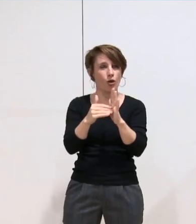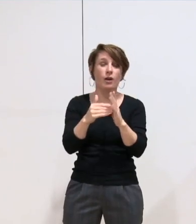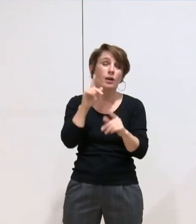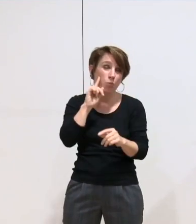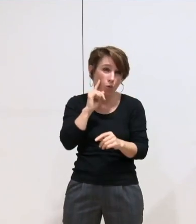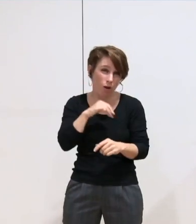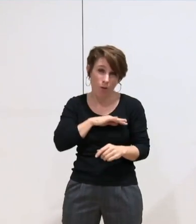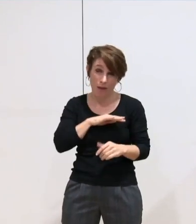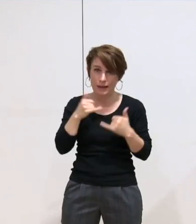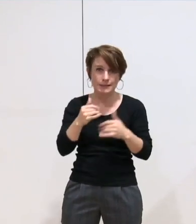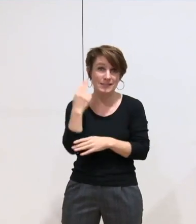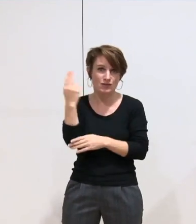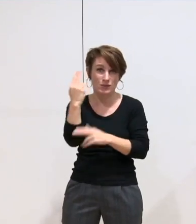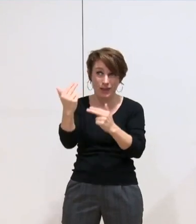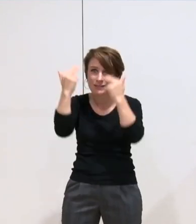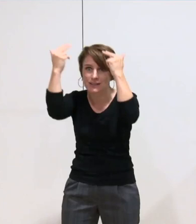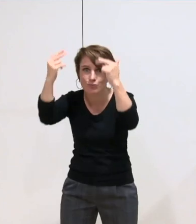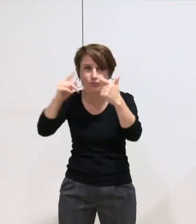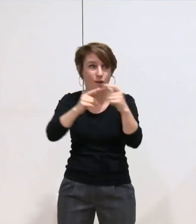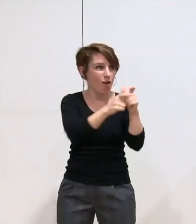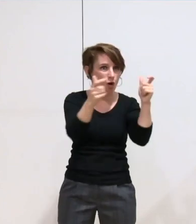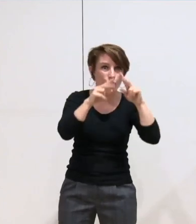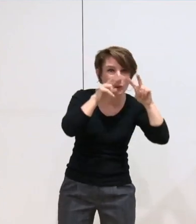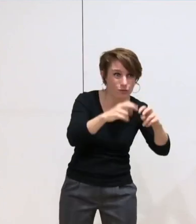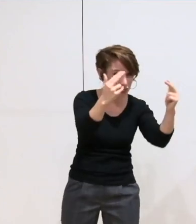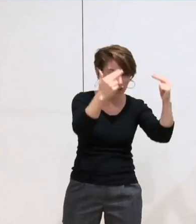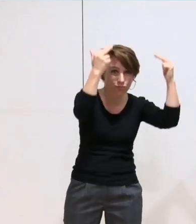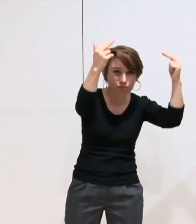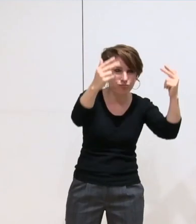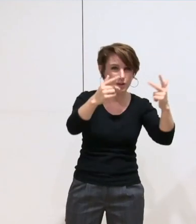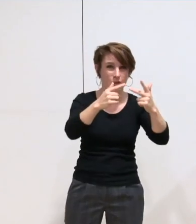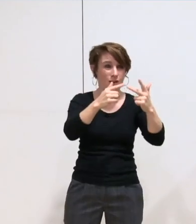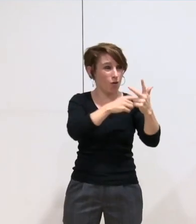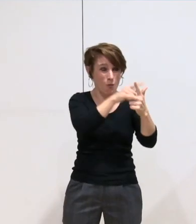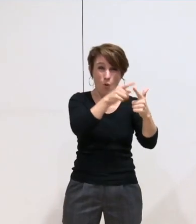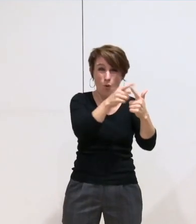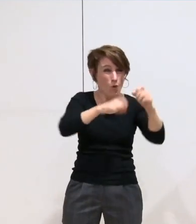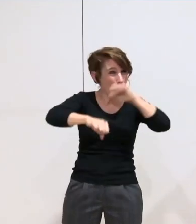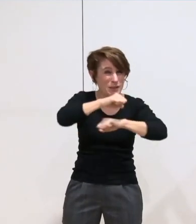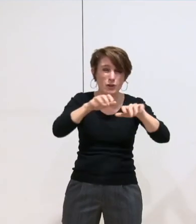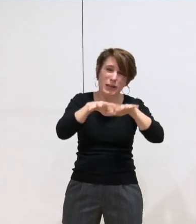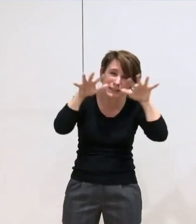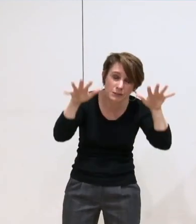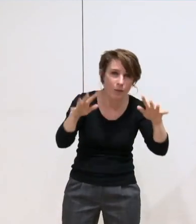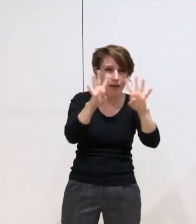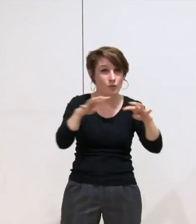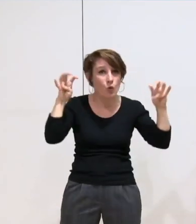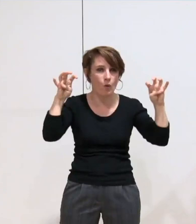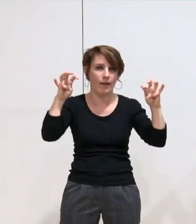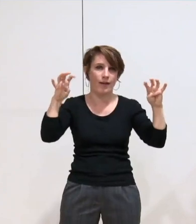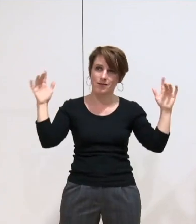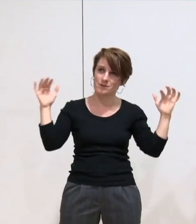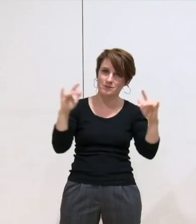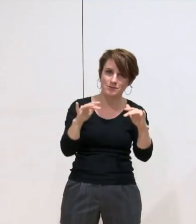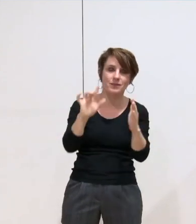recherche, mais aussi industriel ici à Grenoble, qui organise beaucoup de rencontres d'affaires par Alpexpo, parce que ce sont des